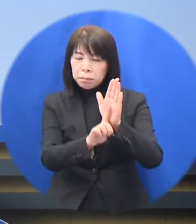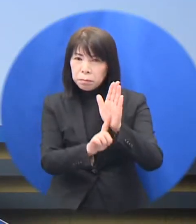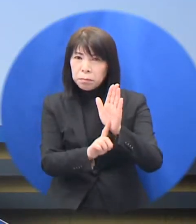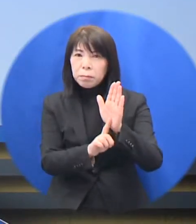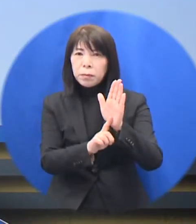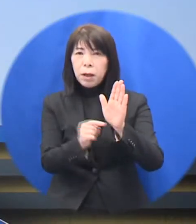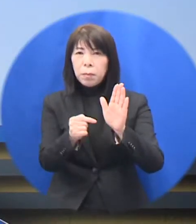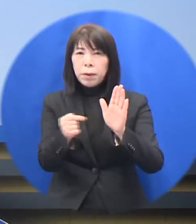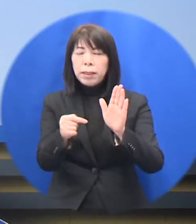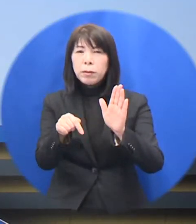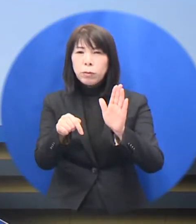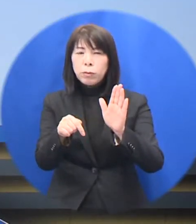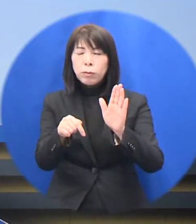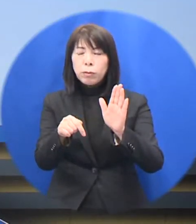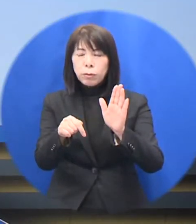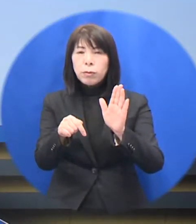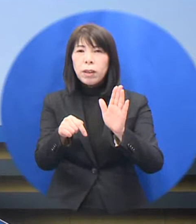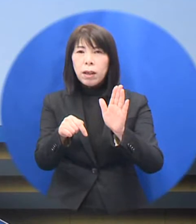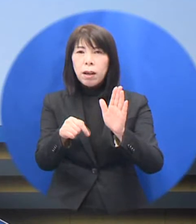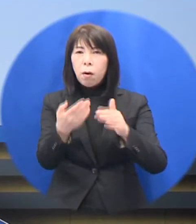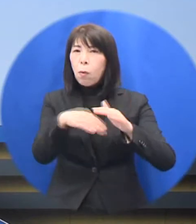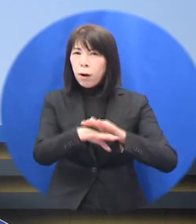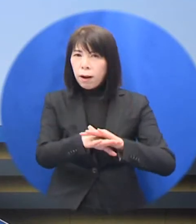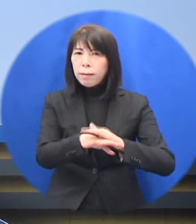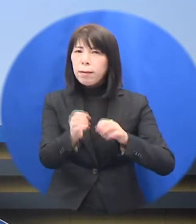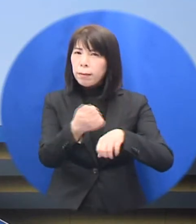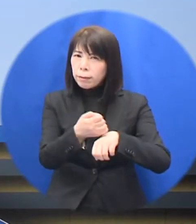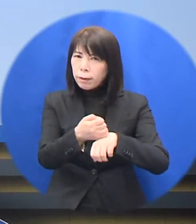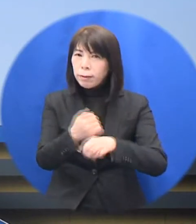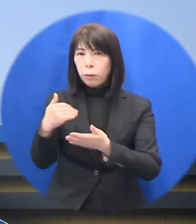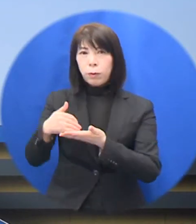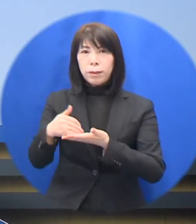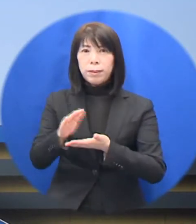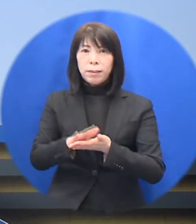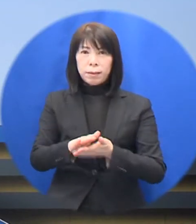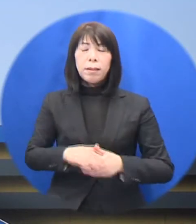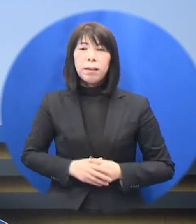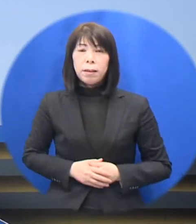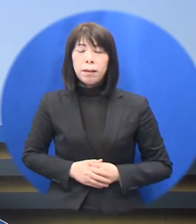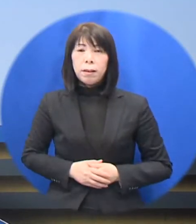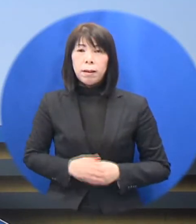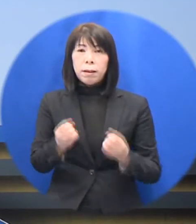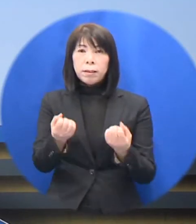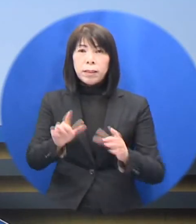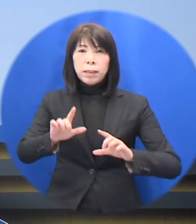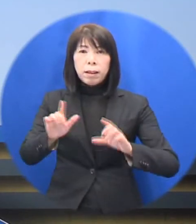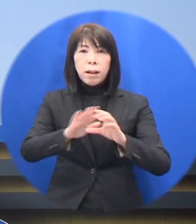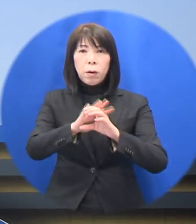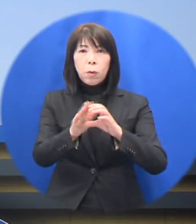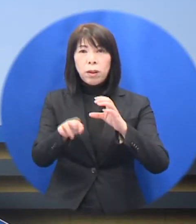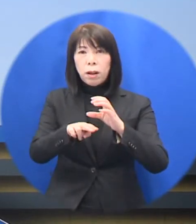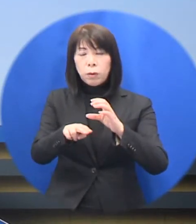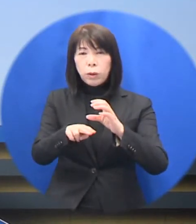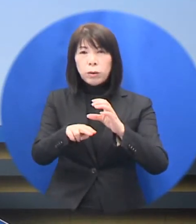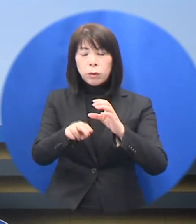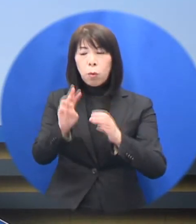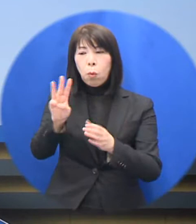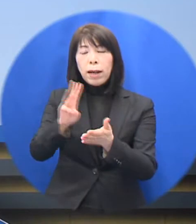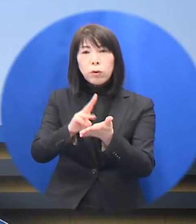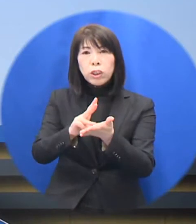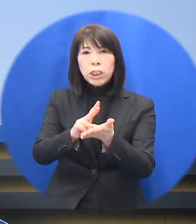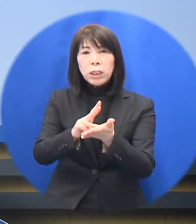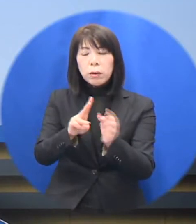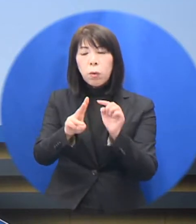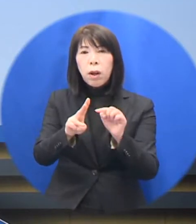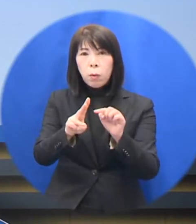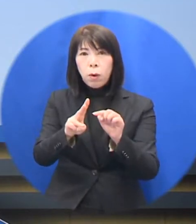庫ですとか保管が、難しいとおっしゃっていましたよね。今回の新型コロナウイルスのワクチンは